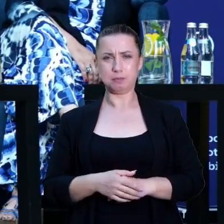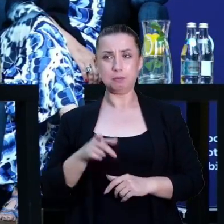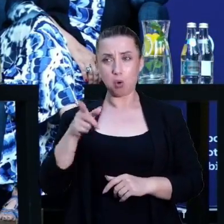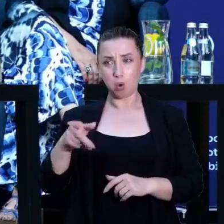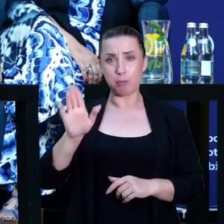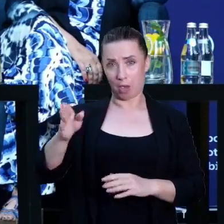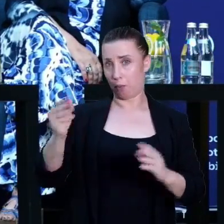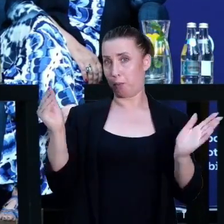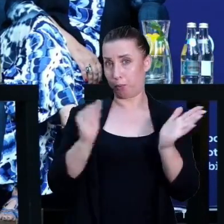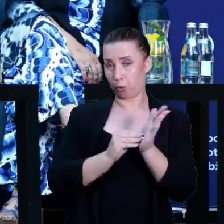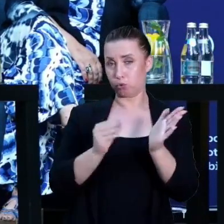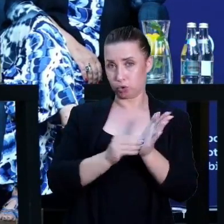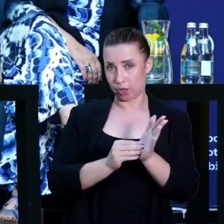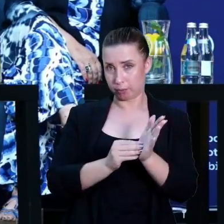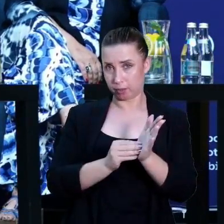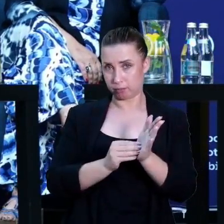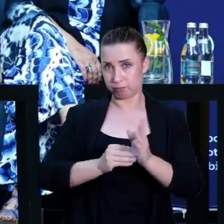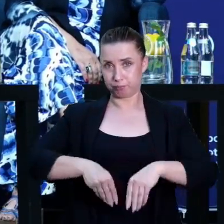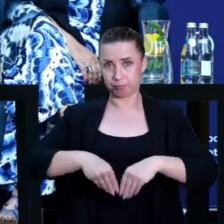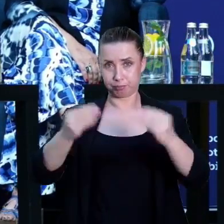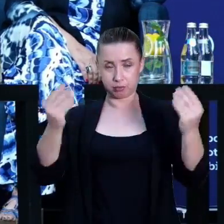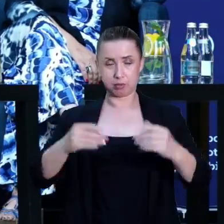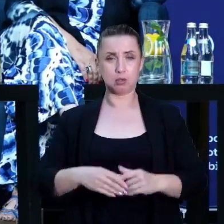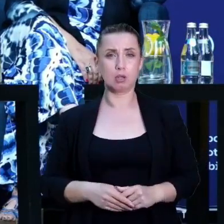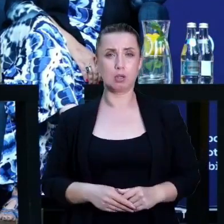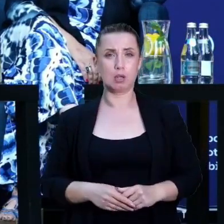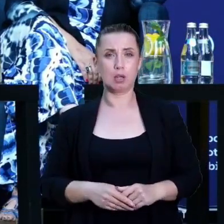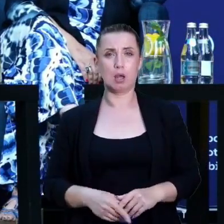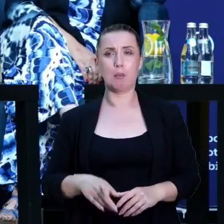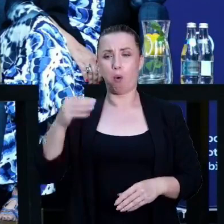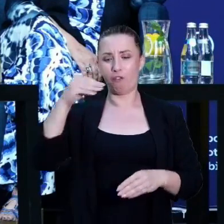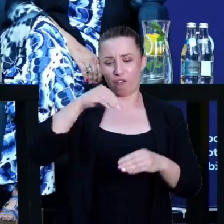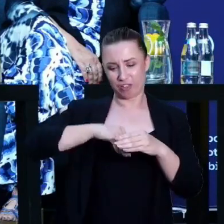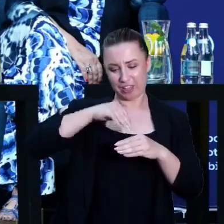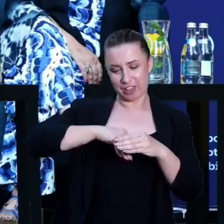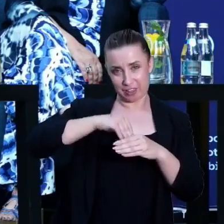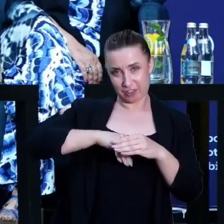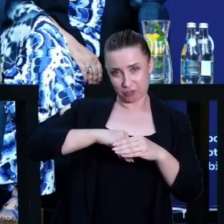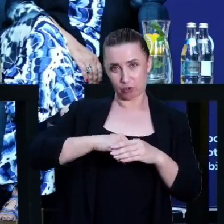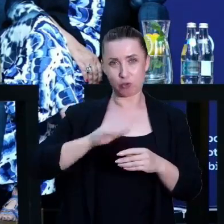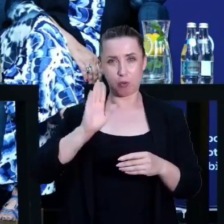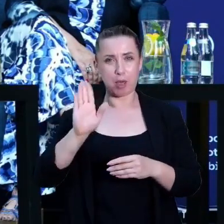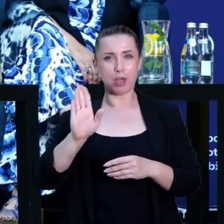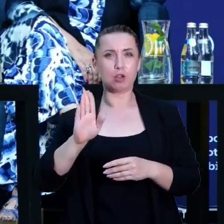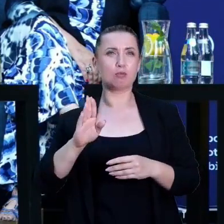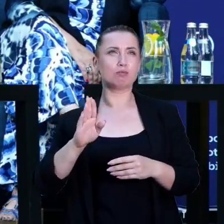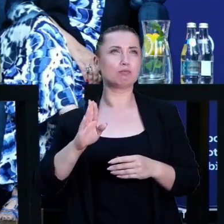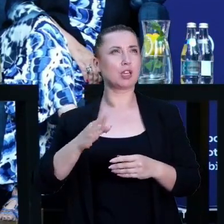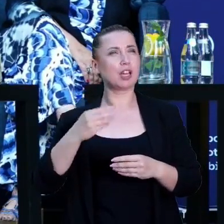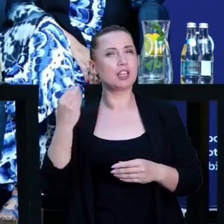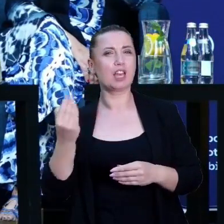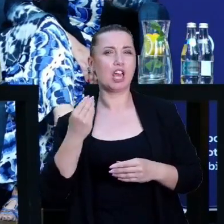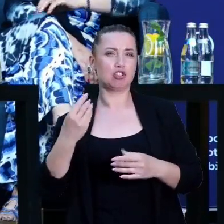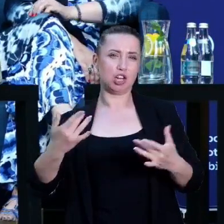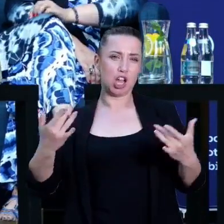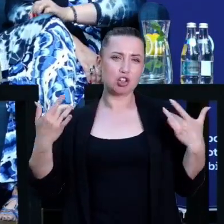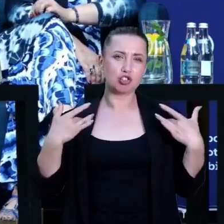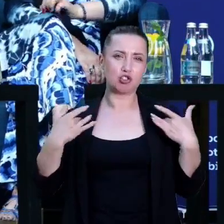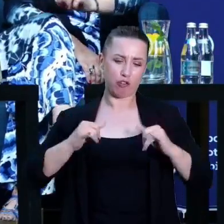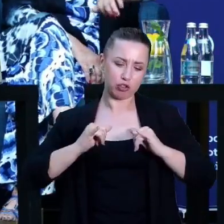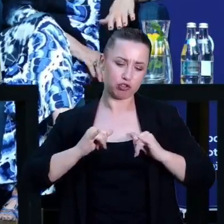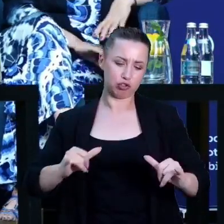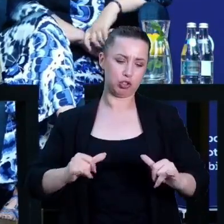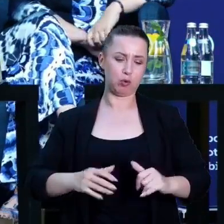potrzebę. No więc to znaczy, że w nich jest jakiś rodzaj życiowej siły,